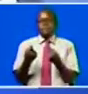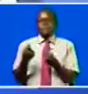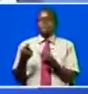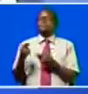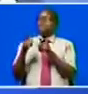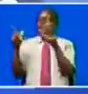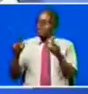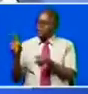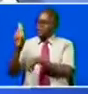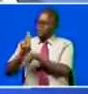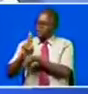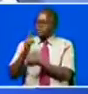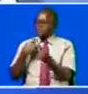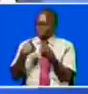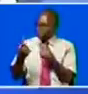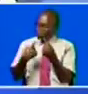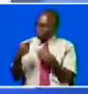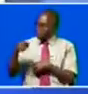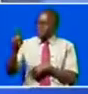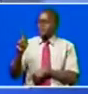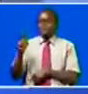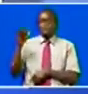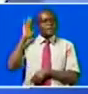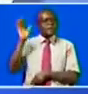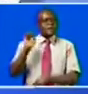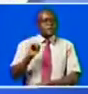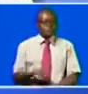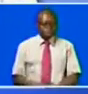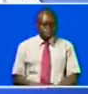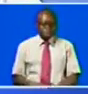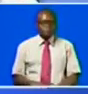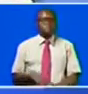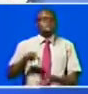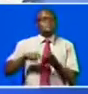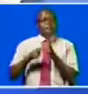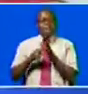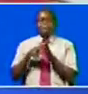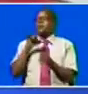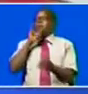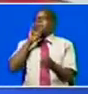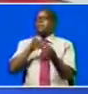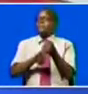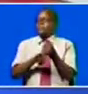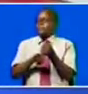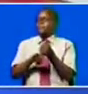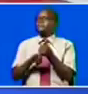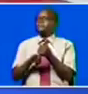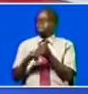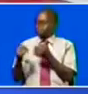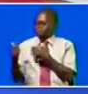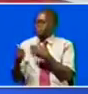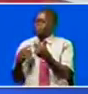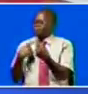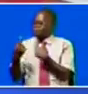kabila yao pale, wanaongea. Wewe na ujinga wako husikii lolote. Kumbe yule ni girlfriend wake ama ni boyfriend wake. Wanaongea mambo ambayo